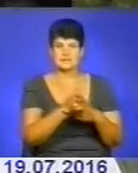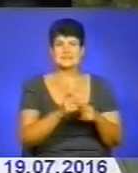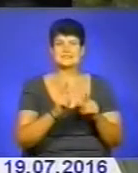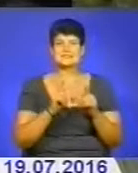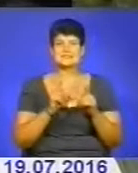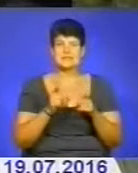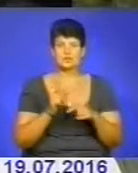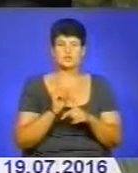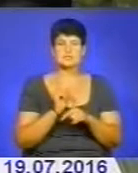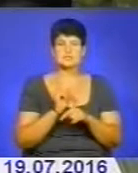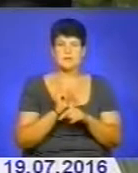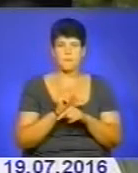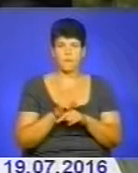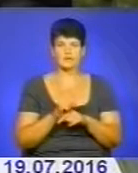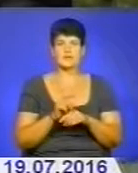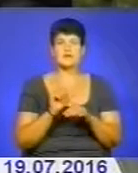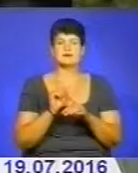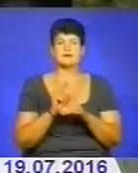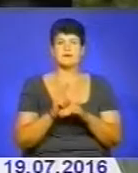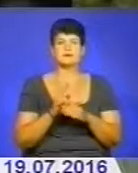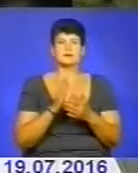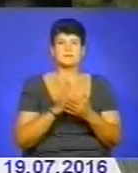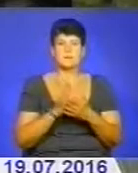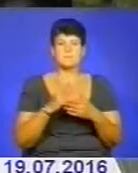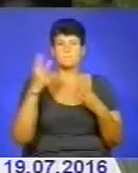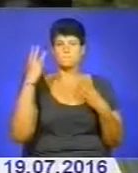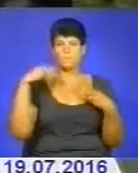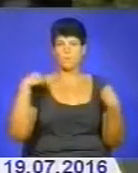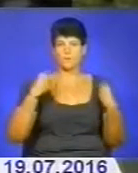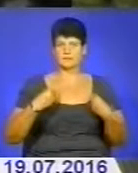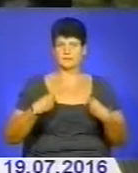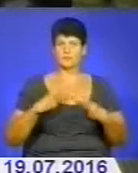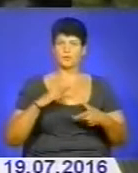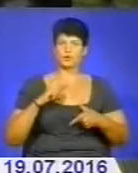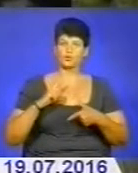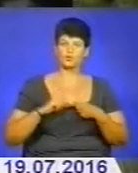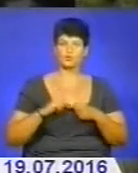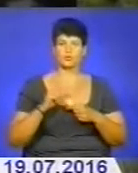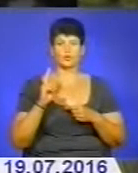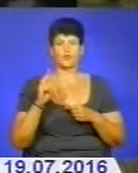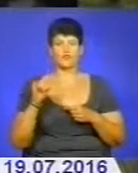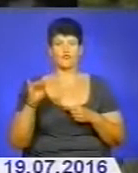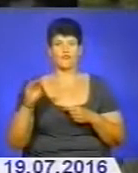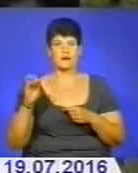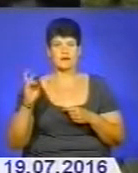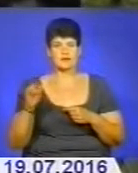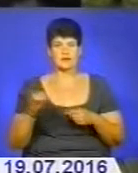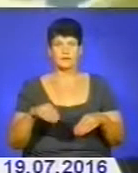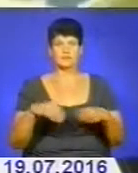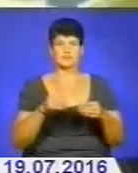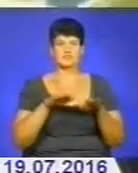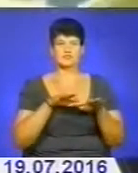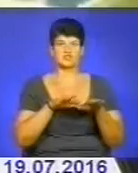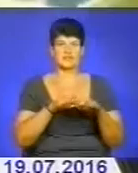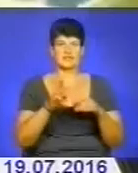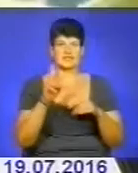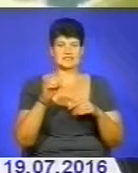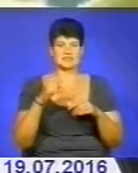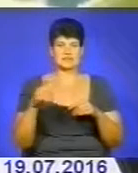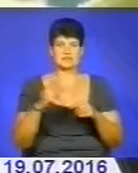до замовлення заказчика складається модель. Це може бути костюм, може бути куфайка. дана сторона розкроється, подається швейні цехи. За роботу